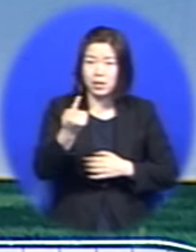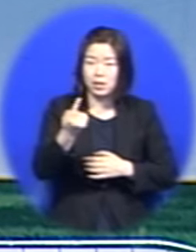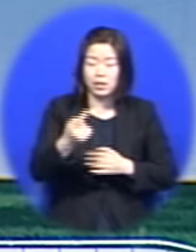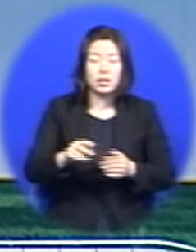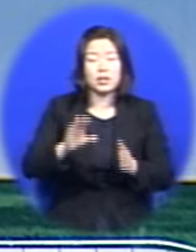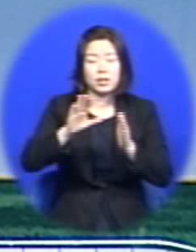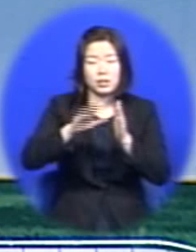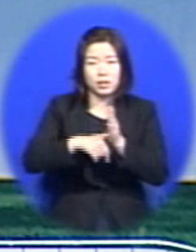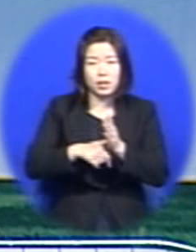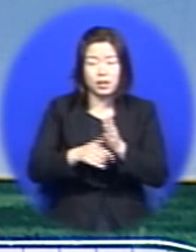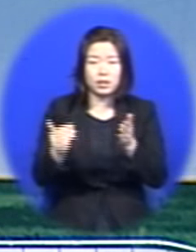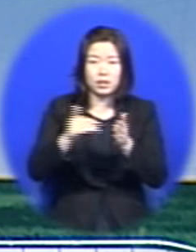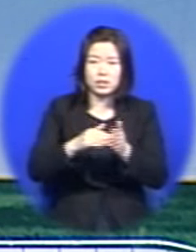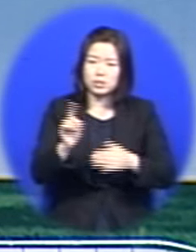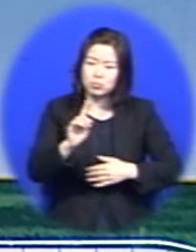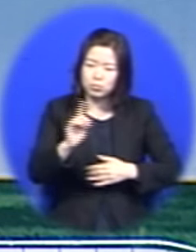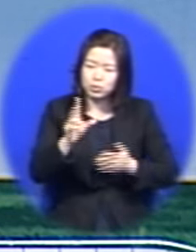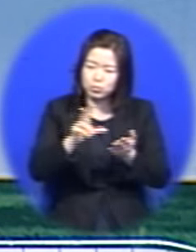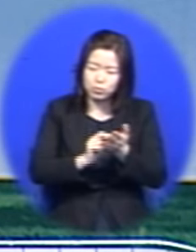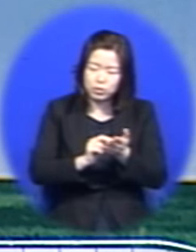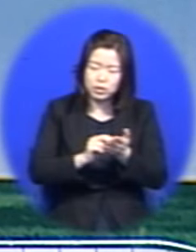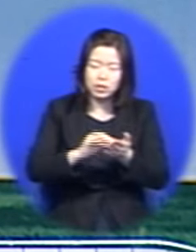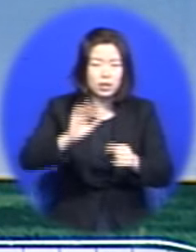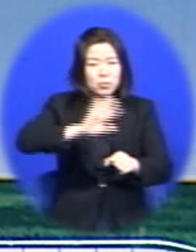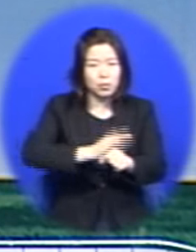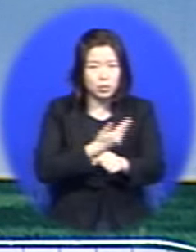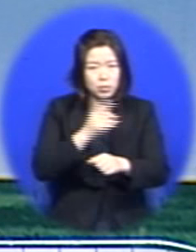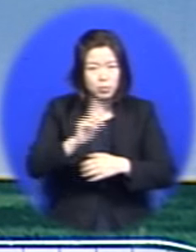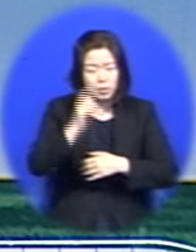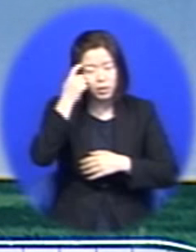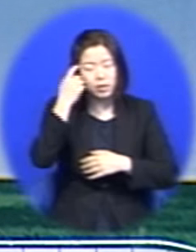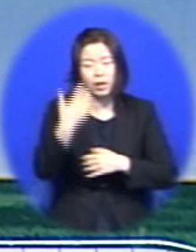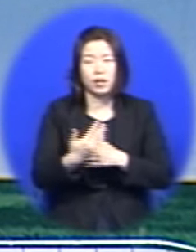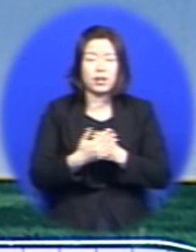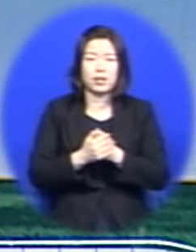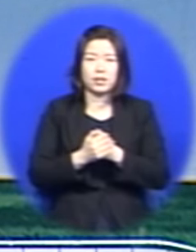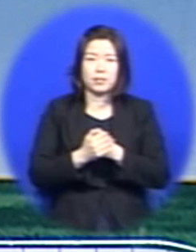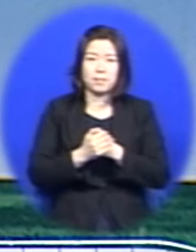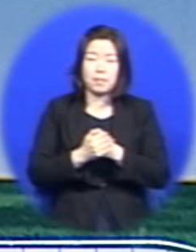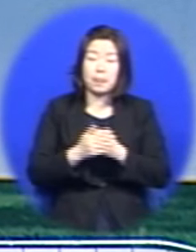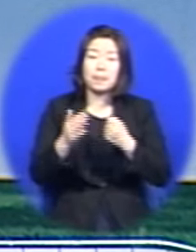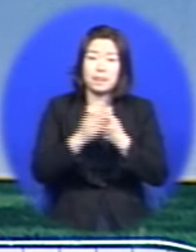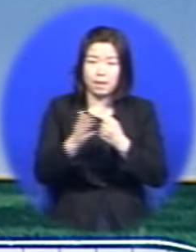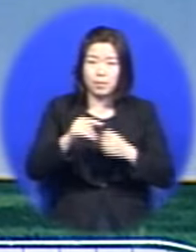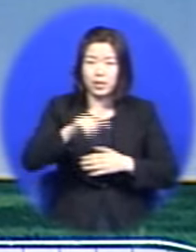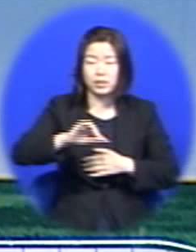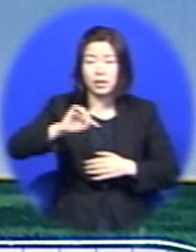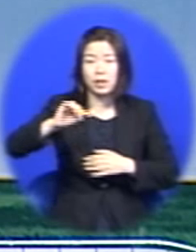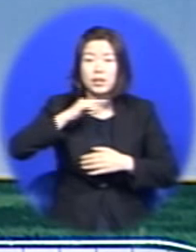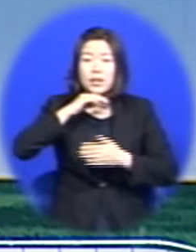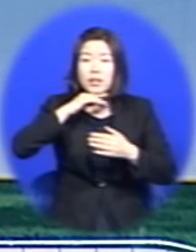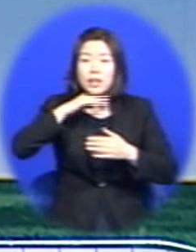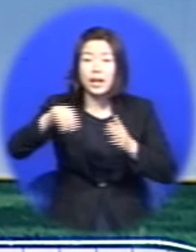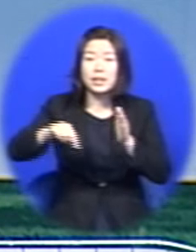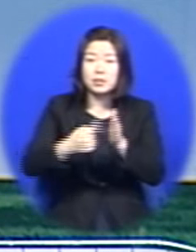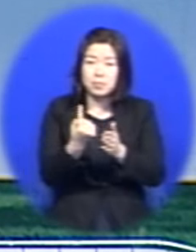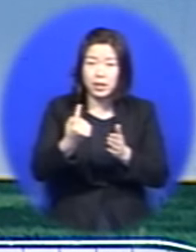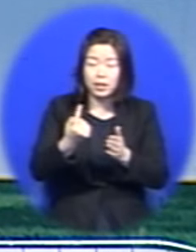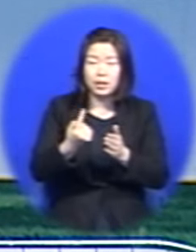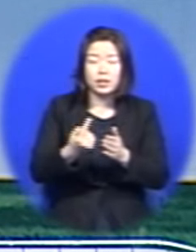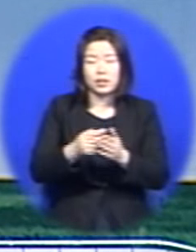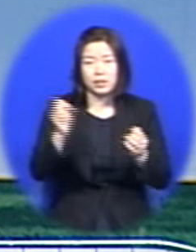내가 무엇을 문제인가? 내가 무엇을 잘못하고 있나? 그러다가 그가 100세에 다시